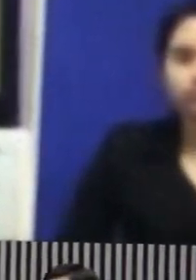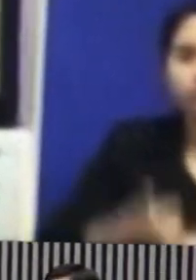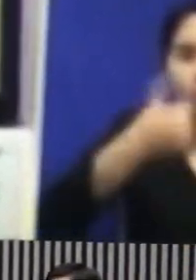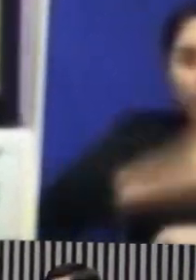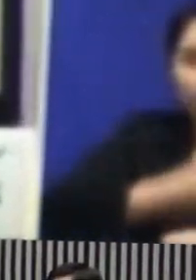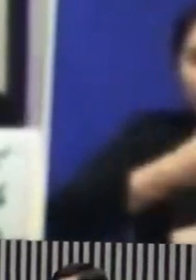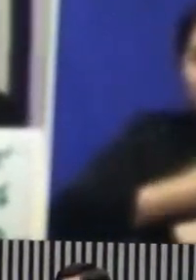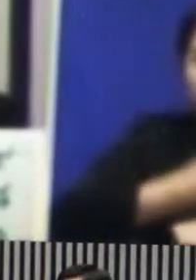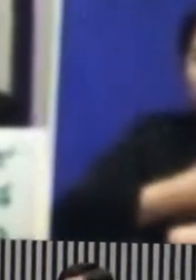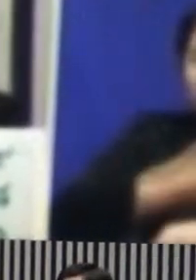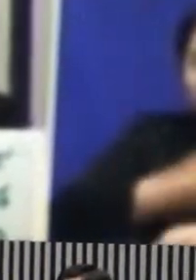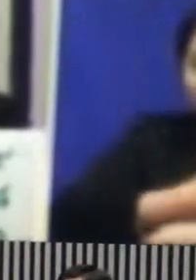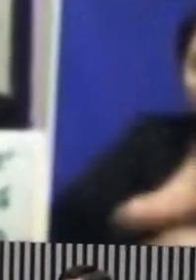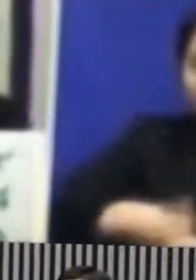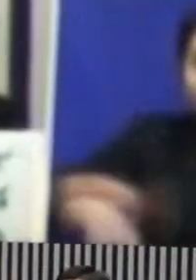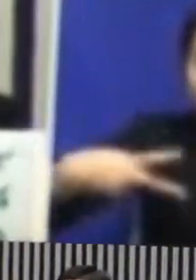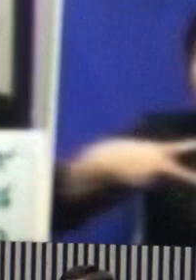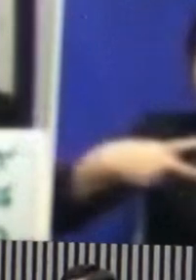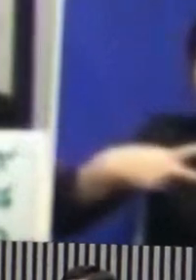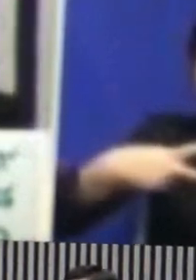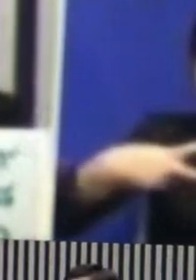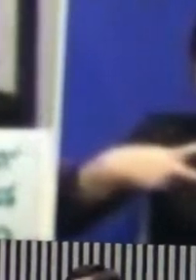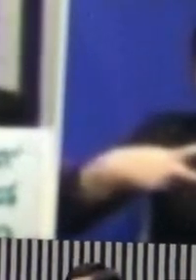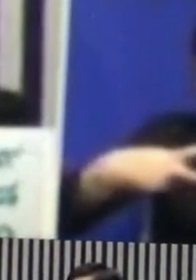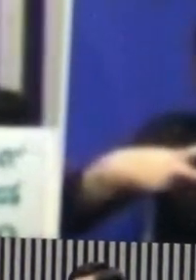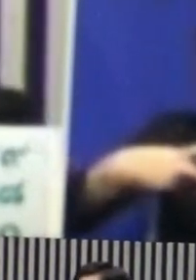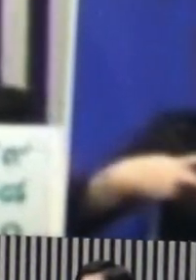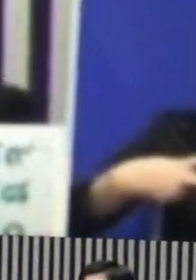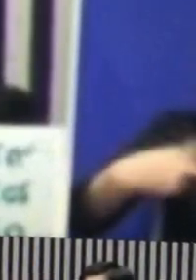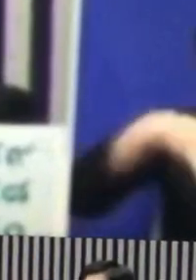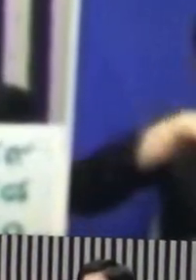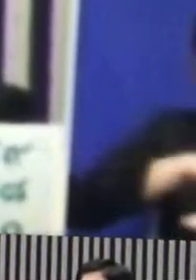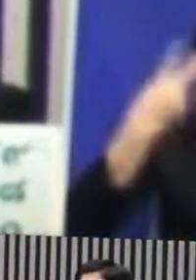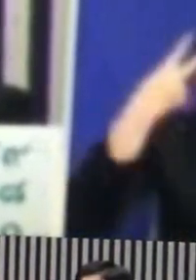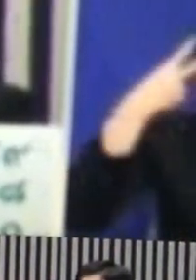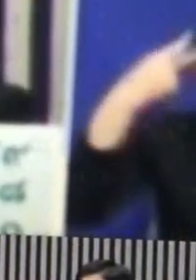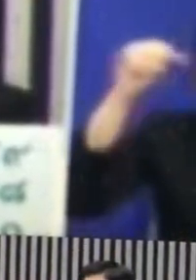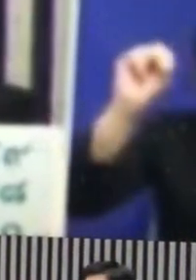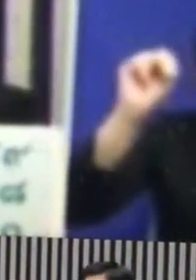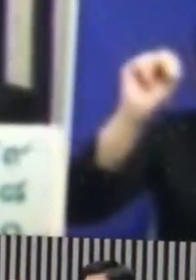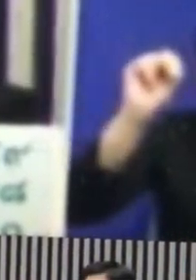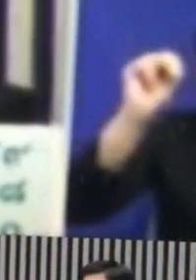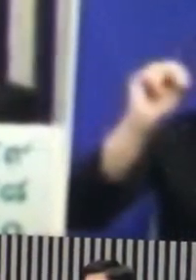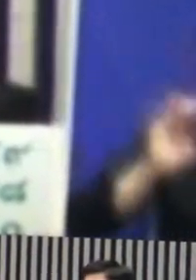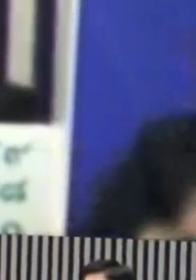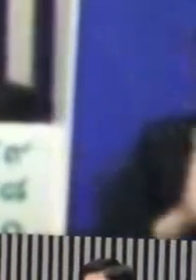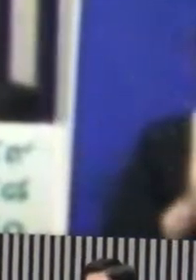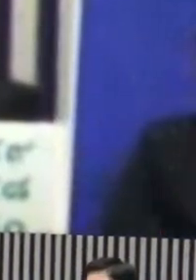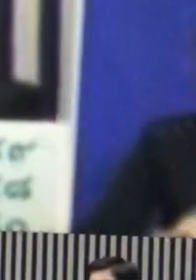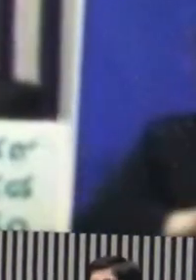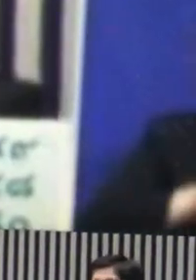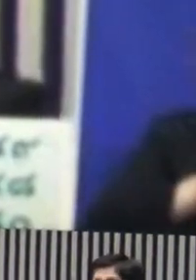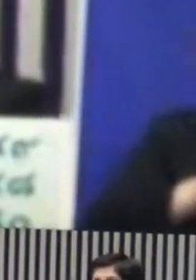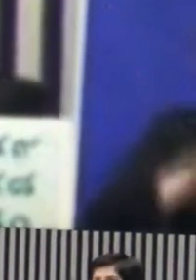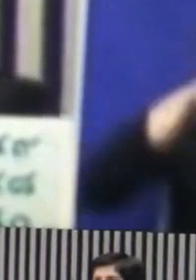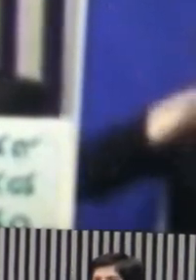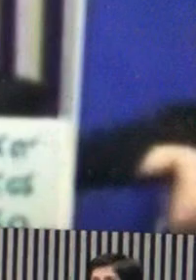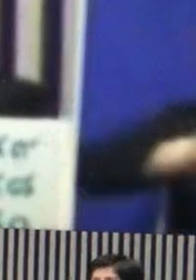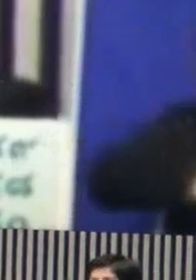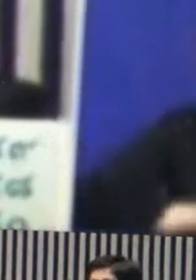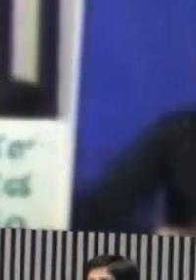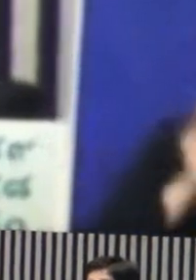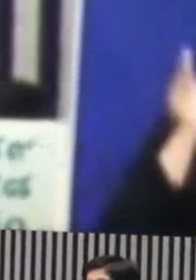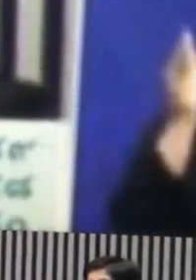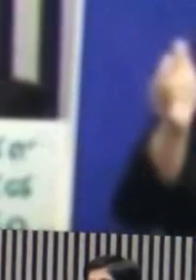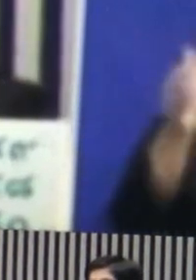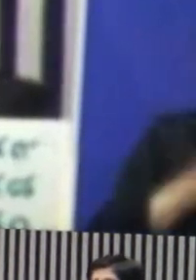งรุ่งเรืองกิจหัวหน้าพรรคอนาคตใหม่เป็นนายกรัฐมนตรีคนที่30ของประเทศไทยต่อ